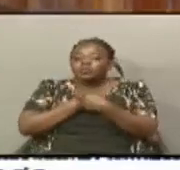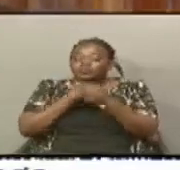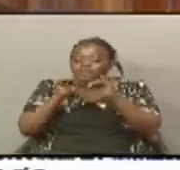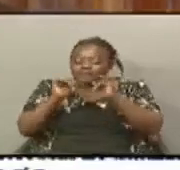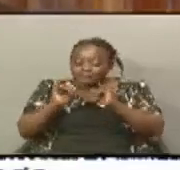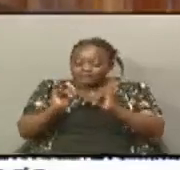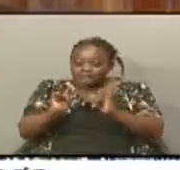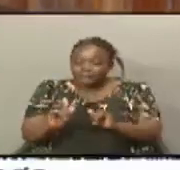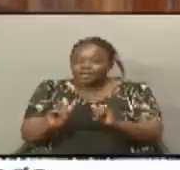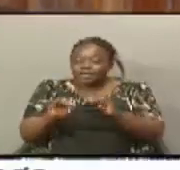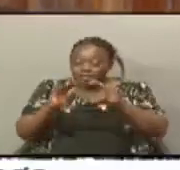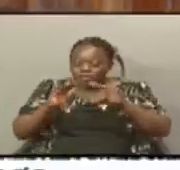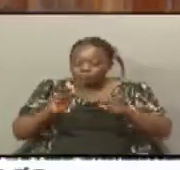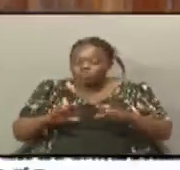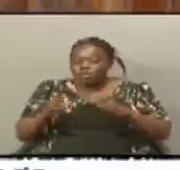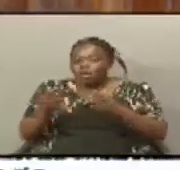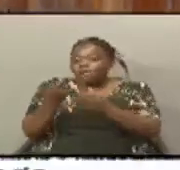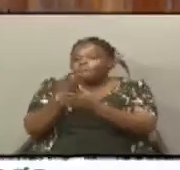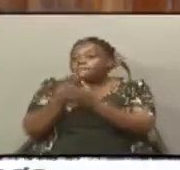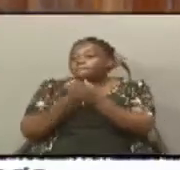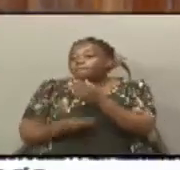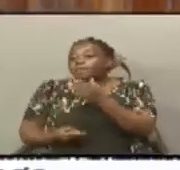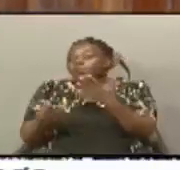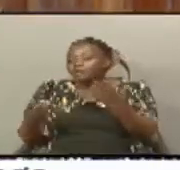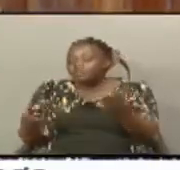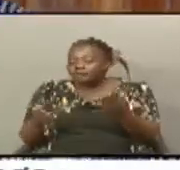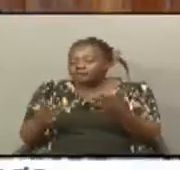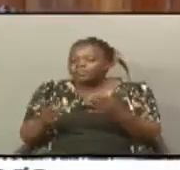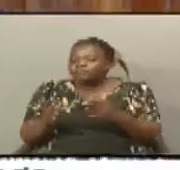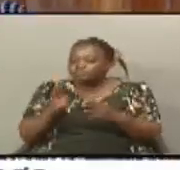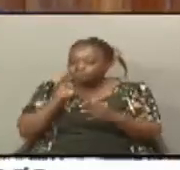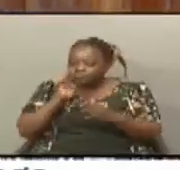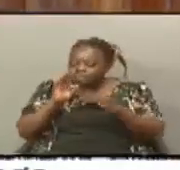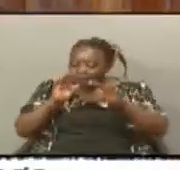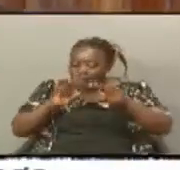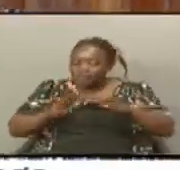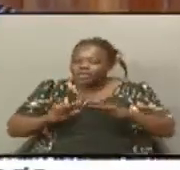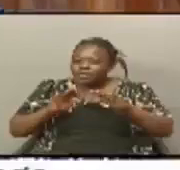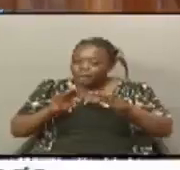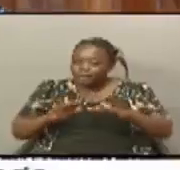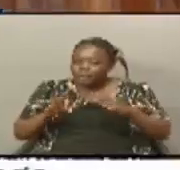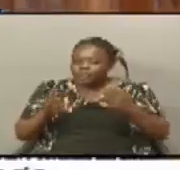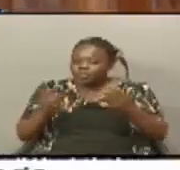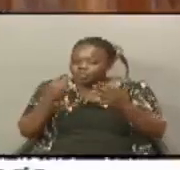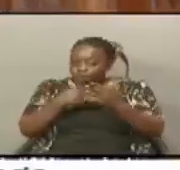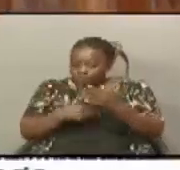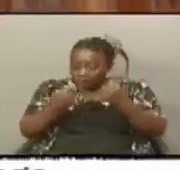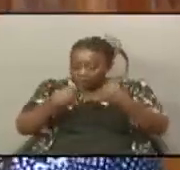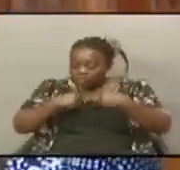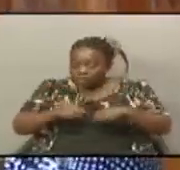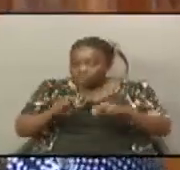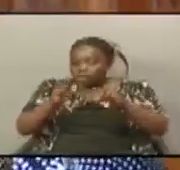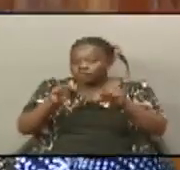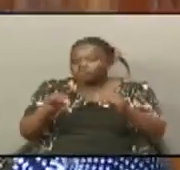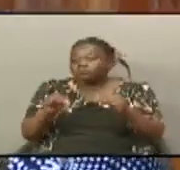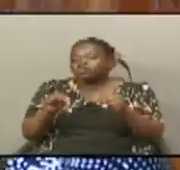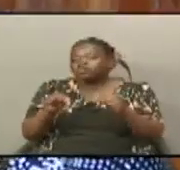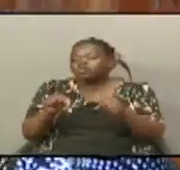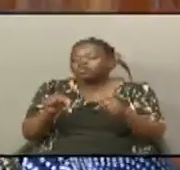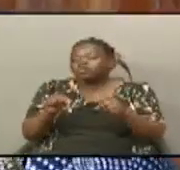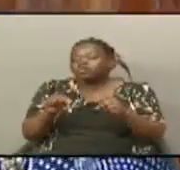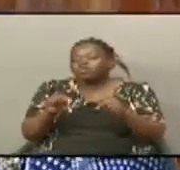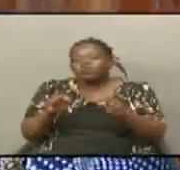calm, both parties stay calm, come to their consciousness that what they are doing is not going to